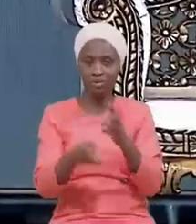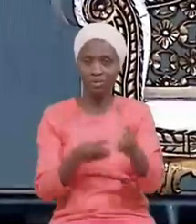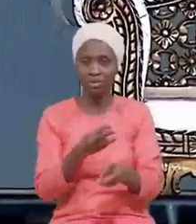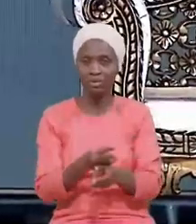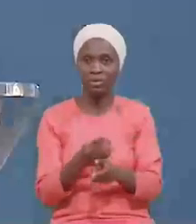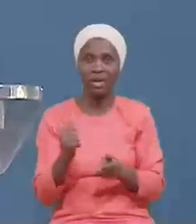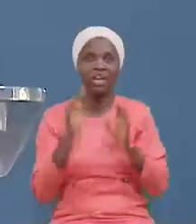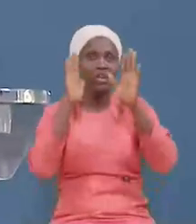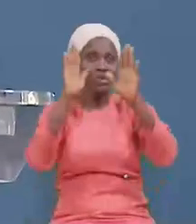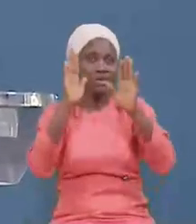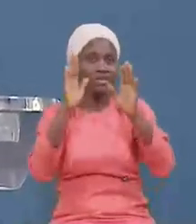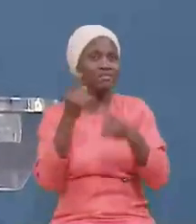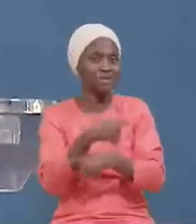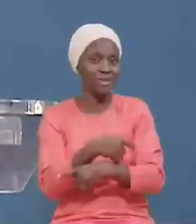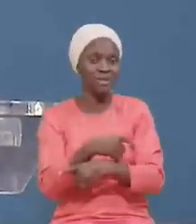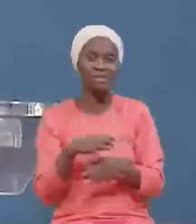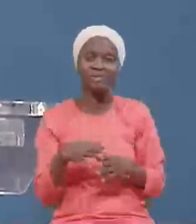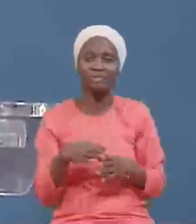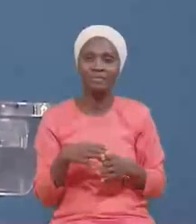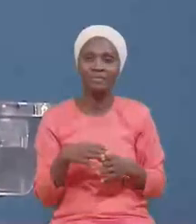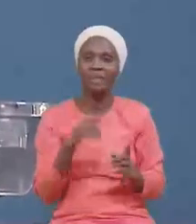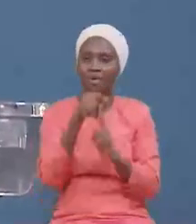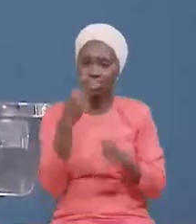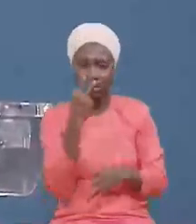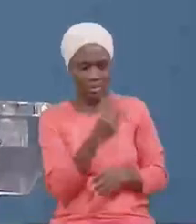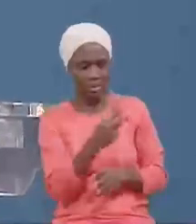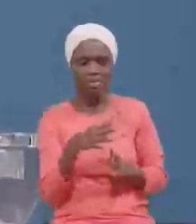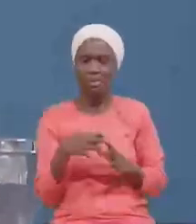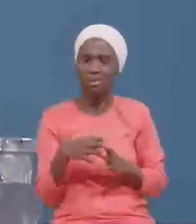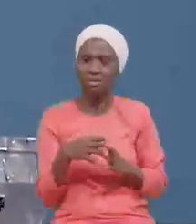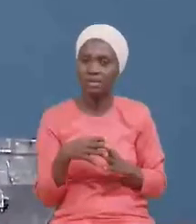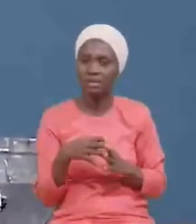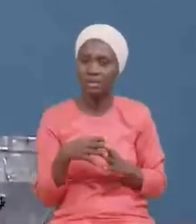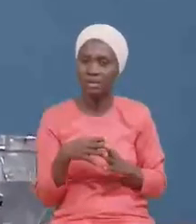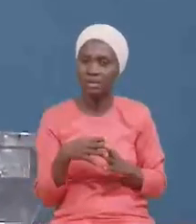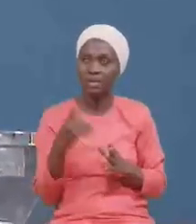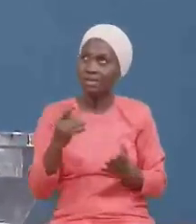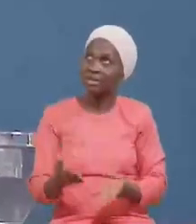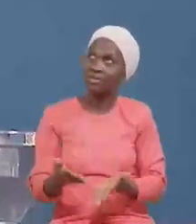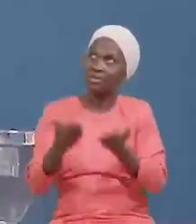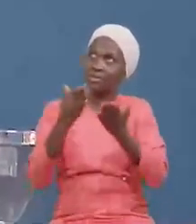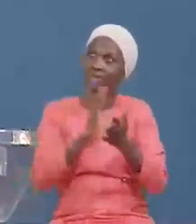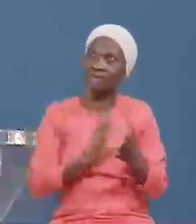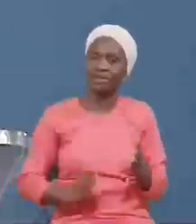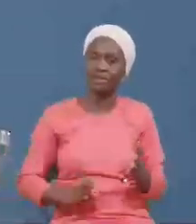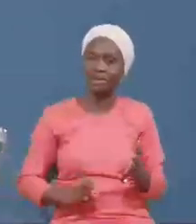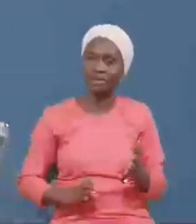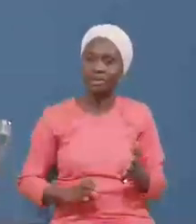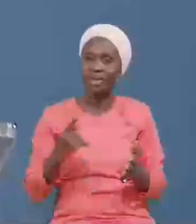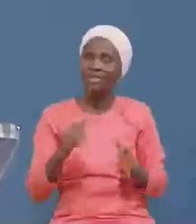merveilleux, lorsque vous voyez le Christ exalté, un jour